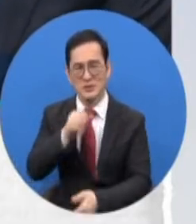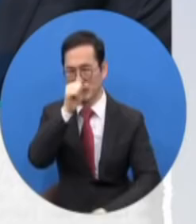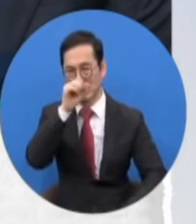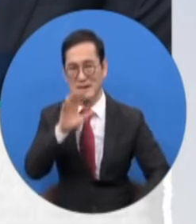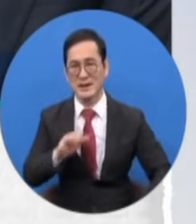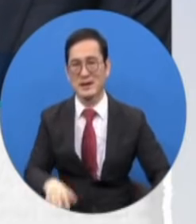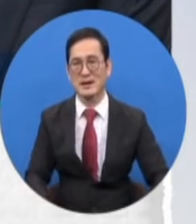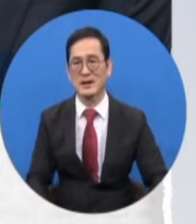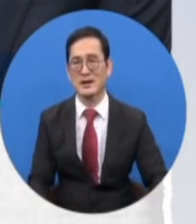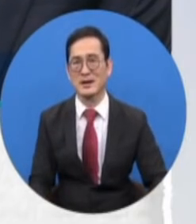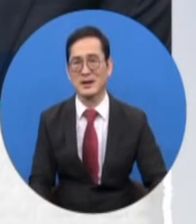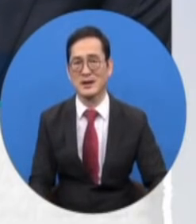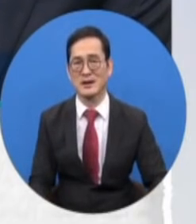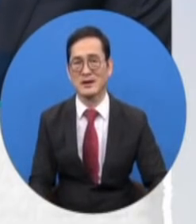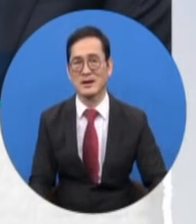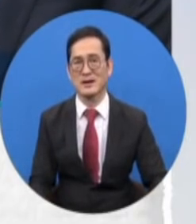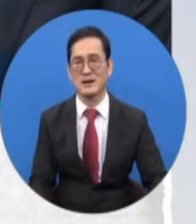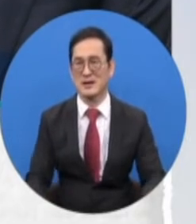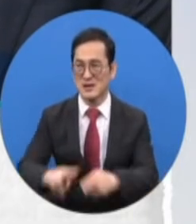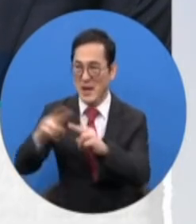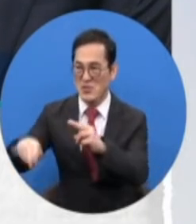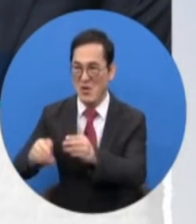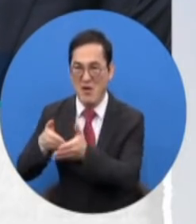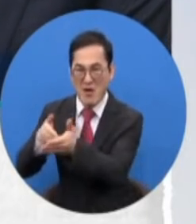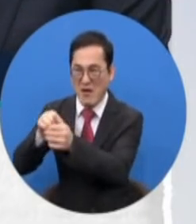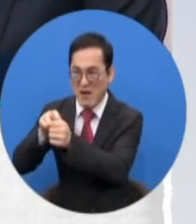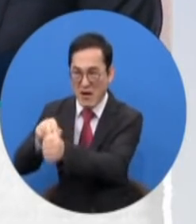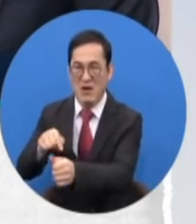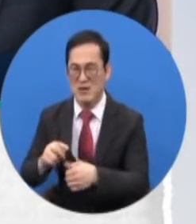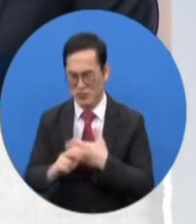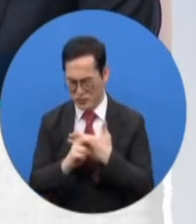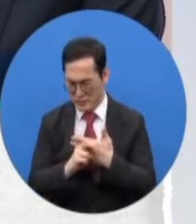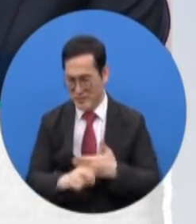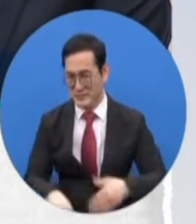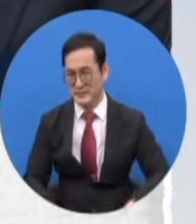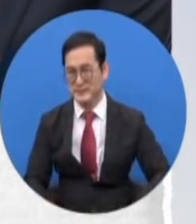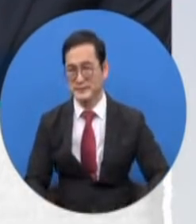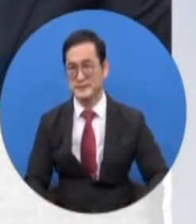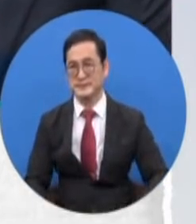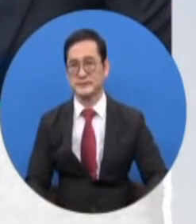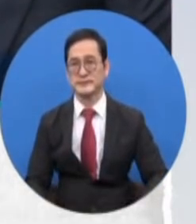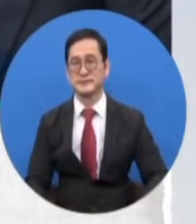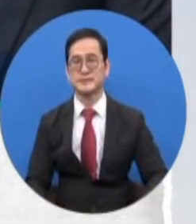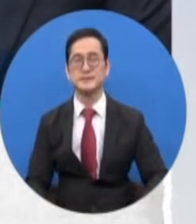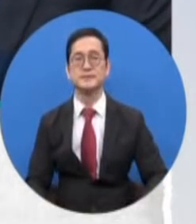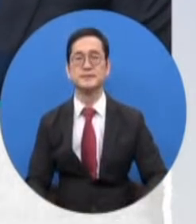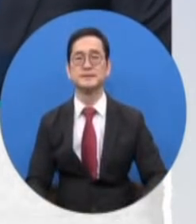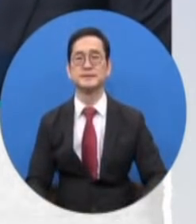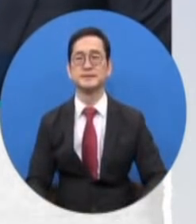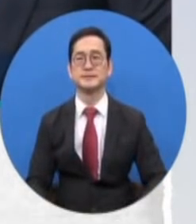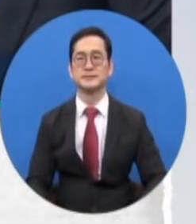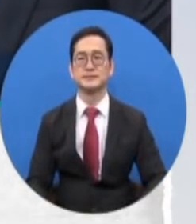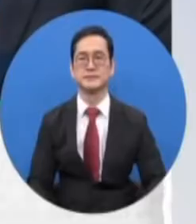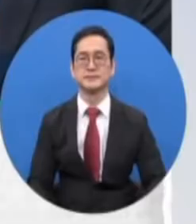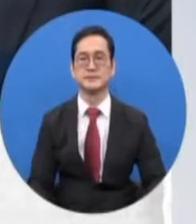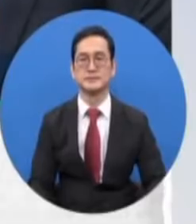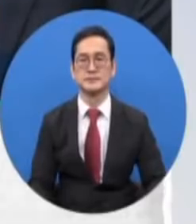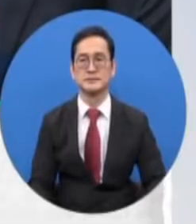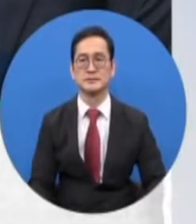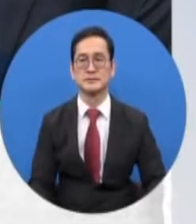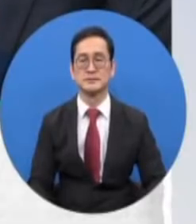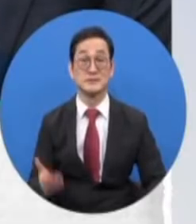할 수 없는 겁니다. 이미 그것이 환경 블랙리스트 사건을 통해서 확인된 겁니다. 그런데 정치적으로도 자 윤석열